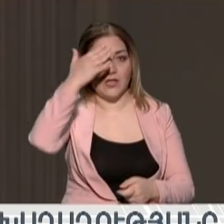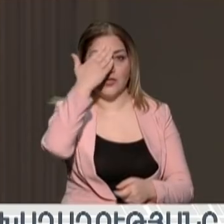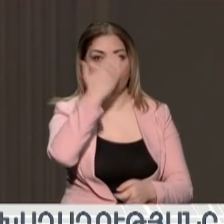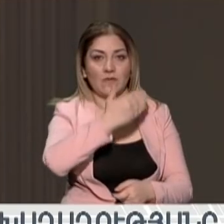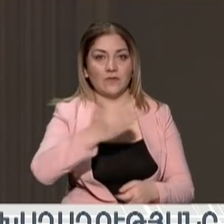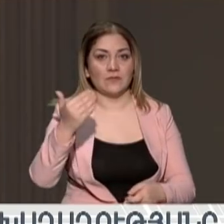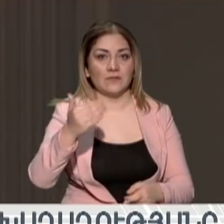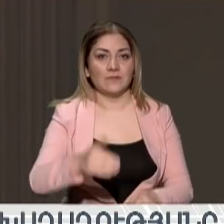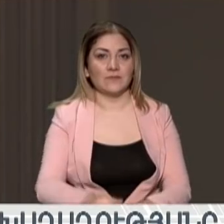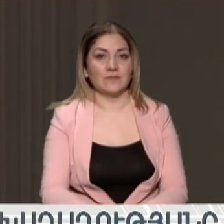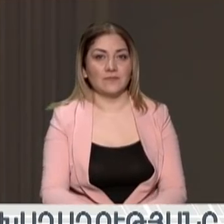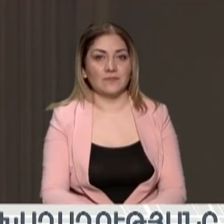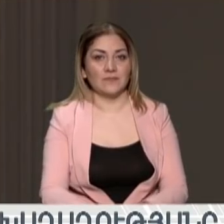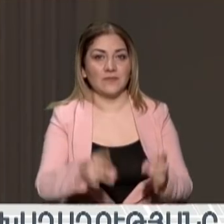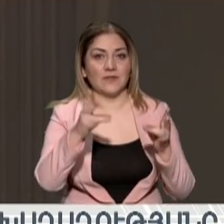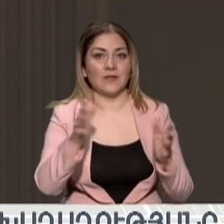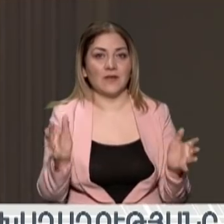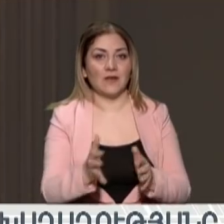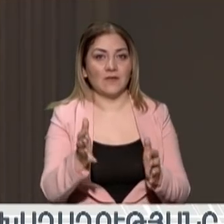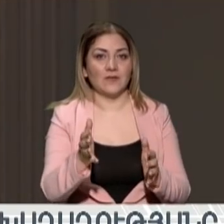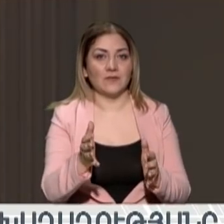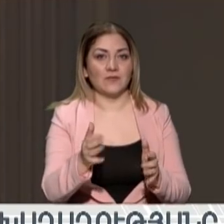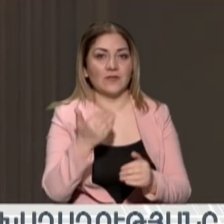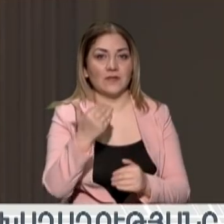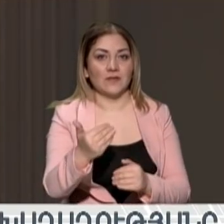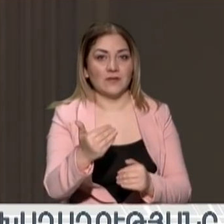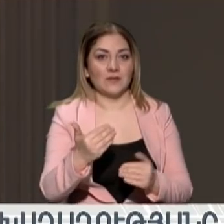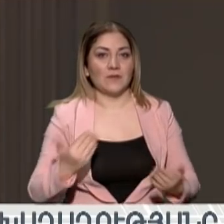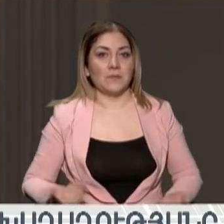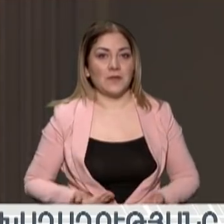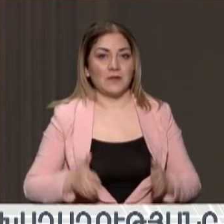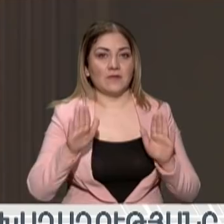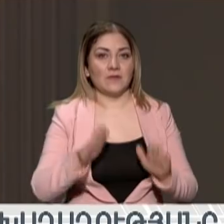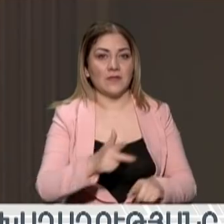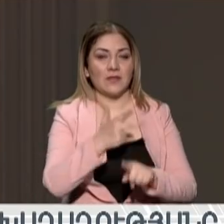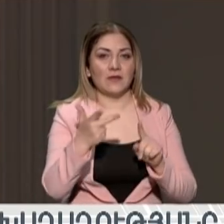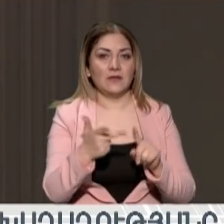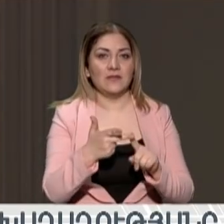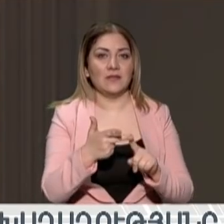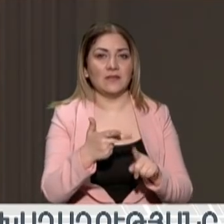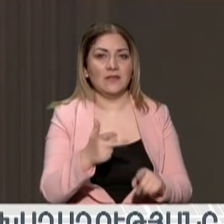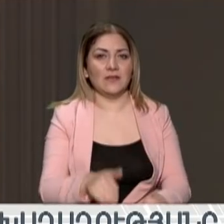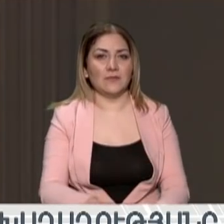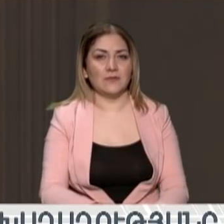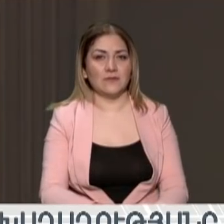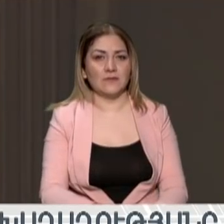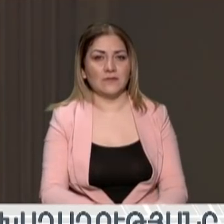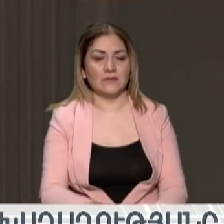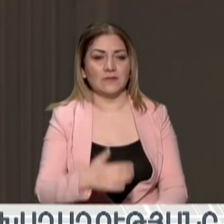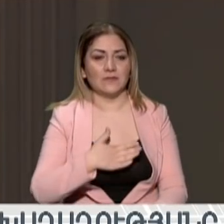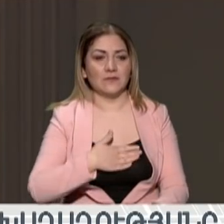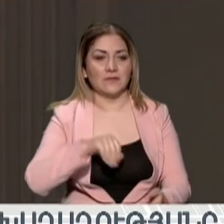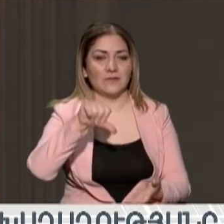ազգաբնակչության անվտանգ վերադարձը իր բնակավայրերը։ Երրորդը, միջազգային հանրության